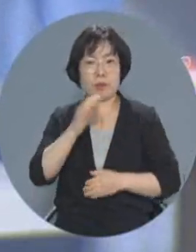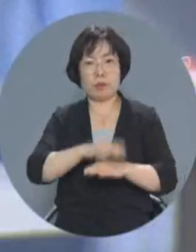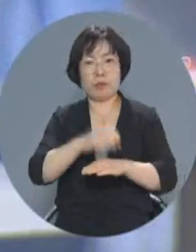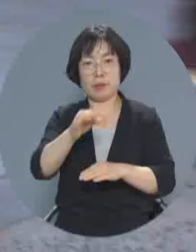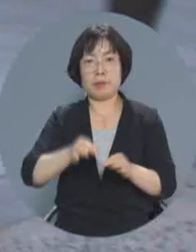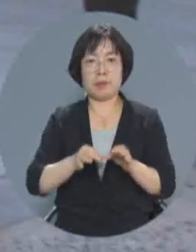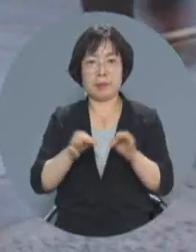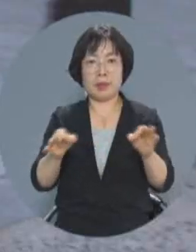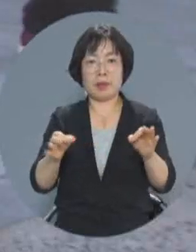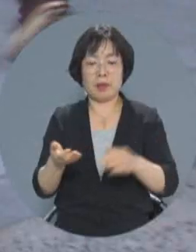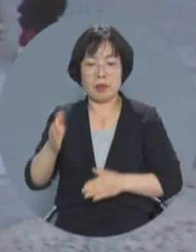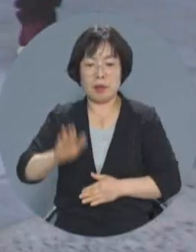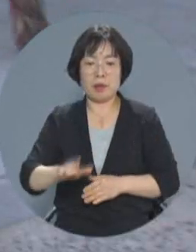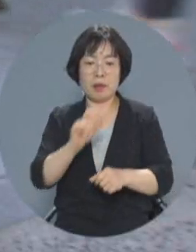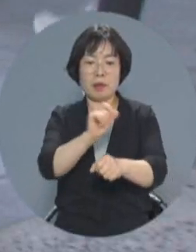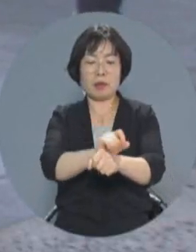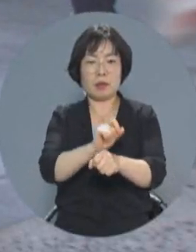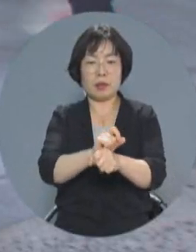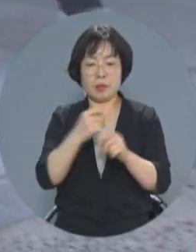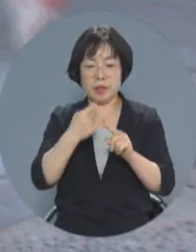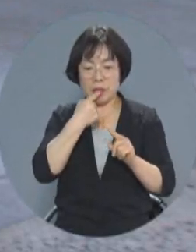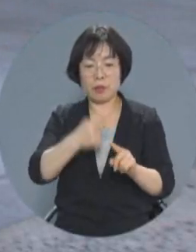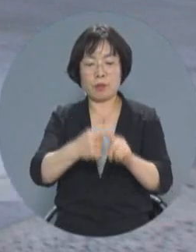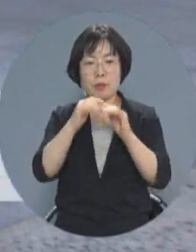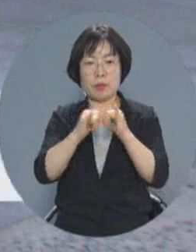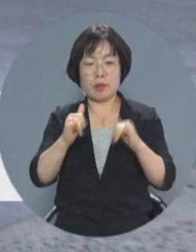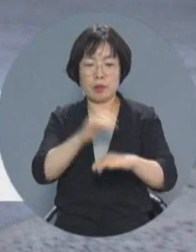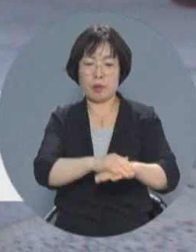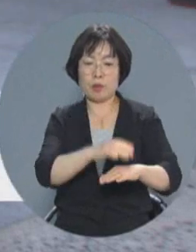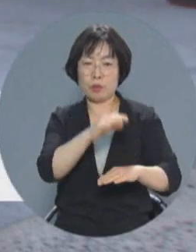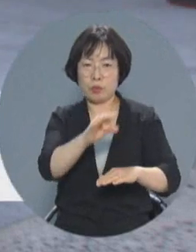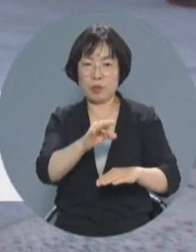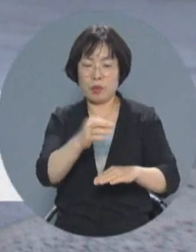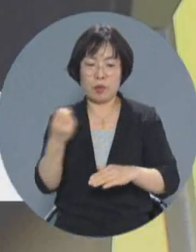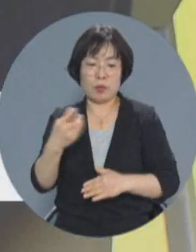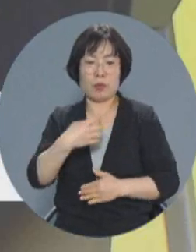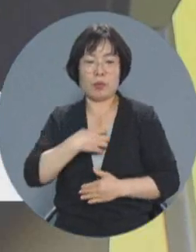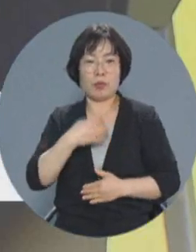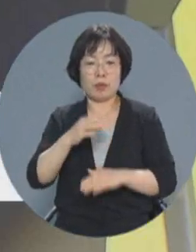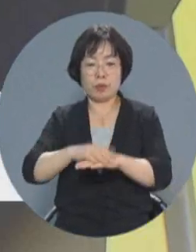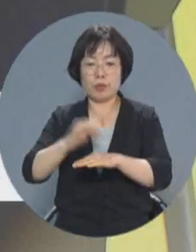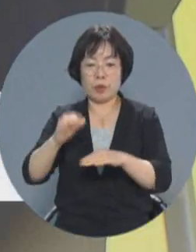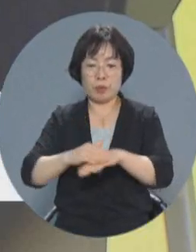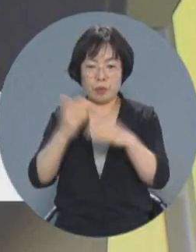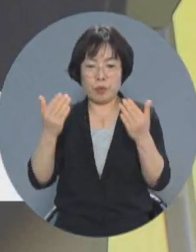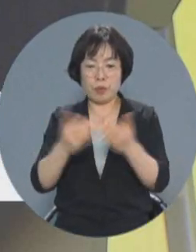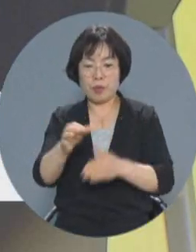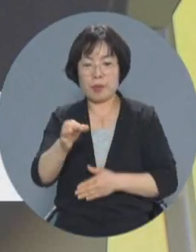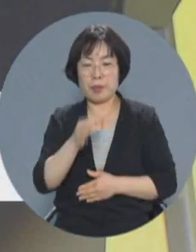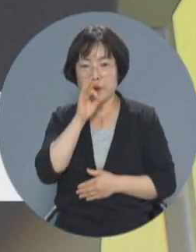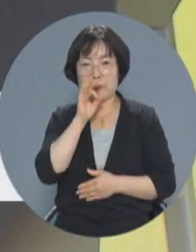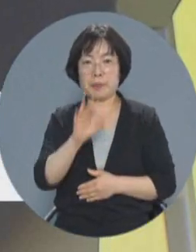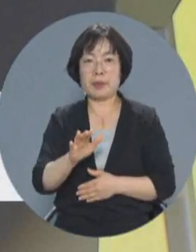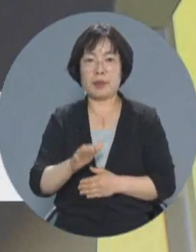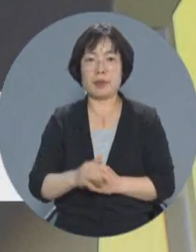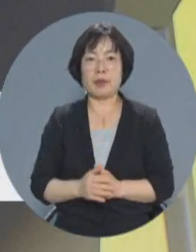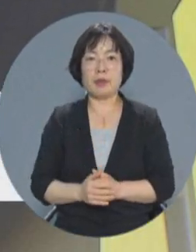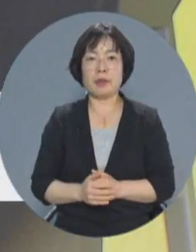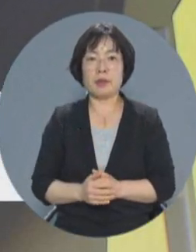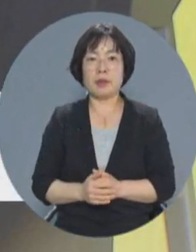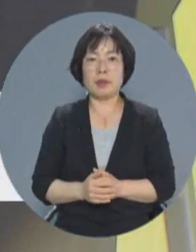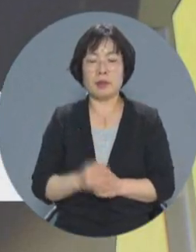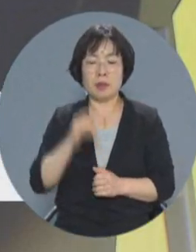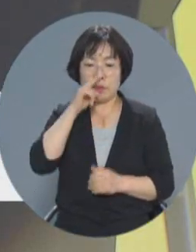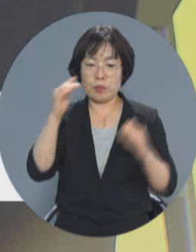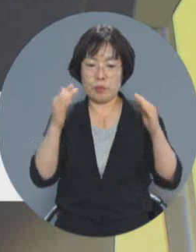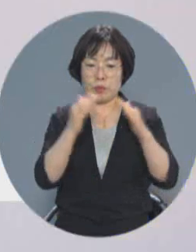지급했습니다. 하지만 공무직 간호사들은 코로나19 수당인 의료업무 수당뿐만 아니라 위험 수당까지 받지 못했습니다. 검체